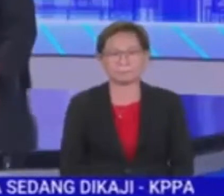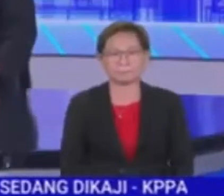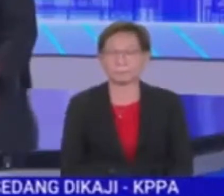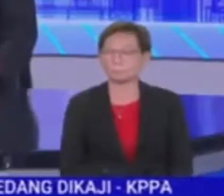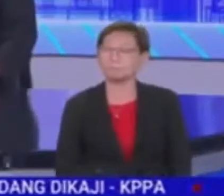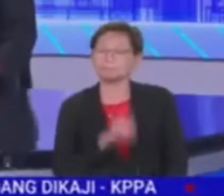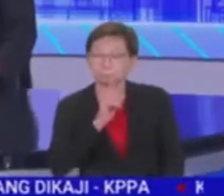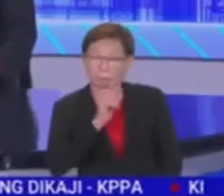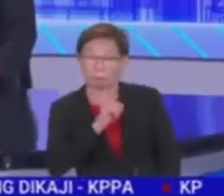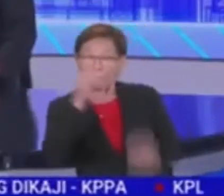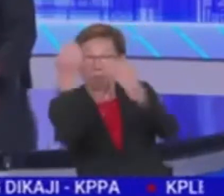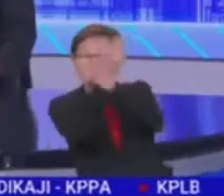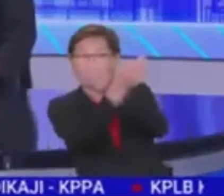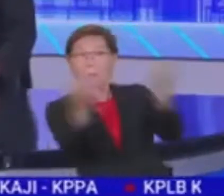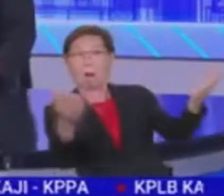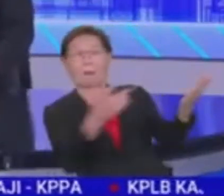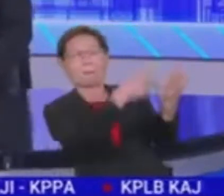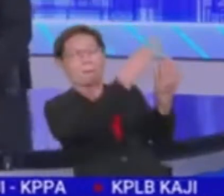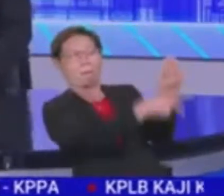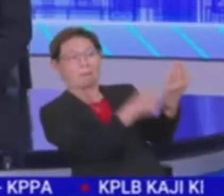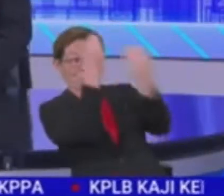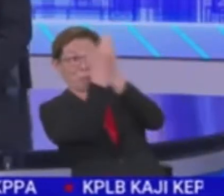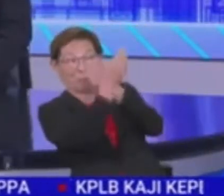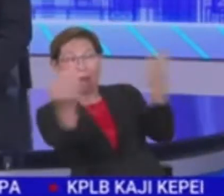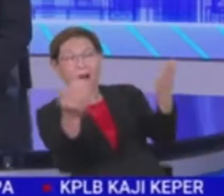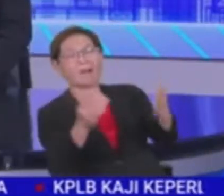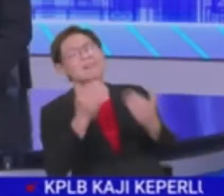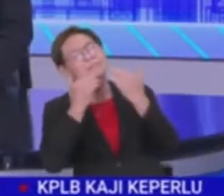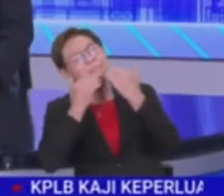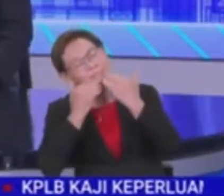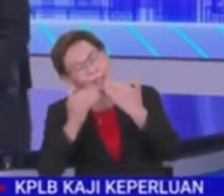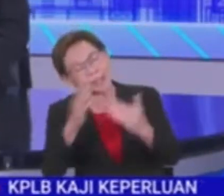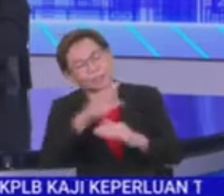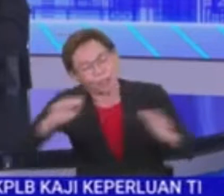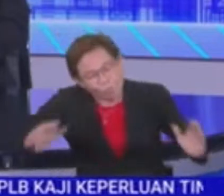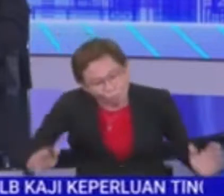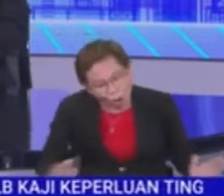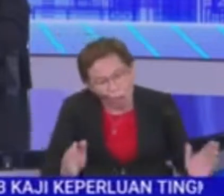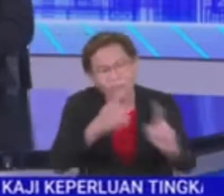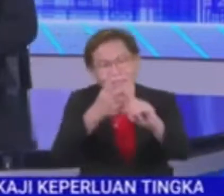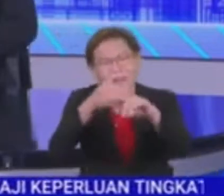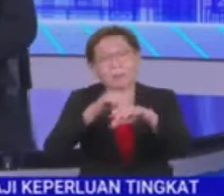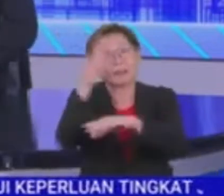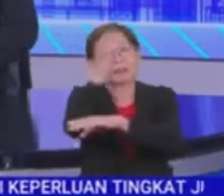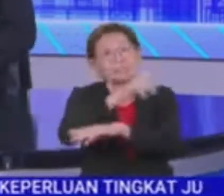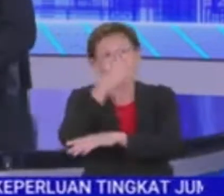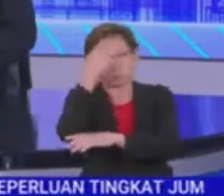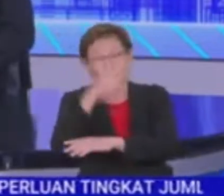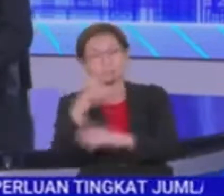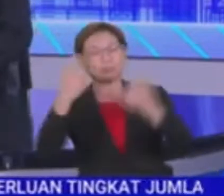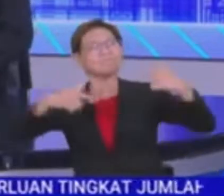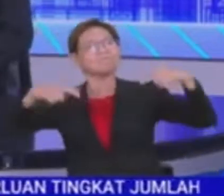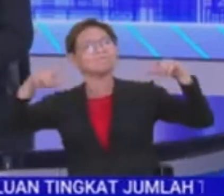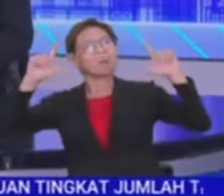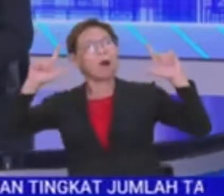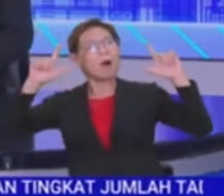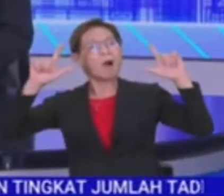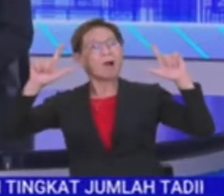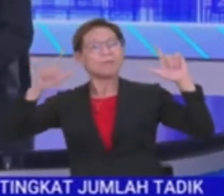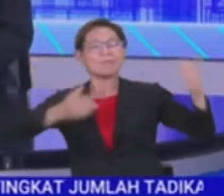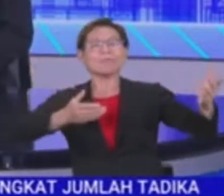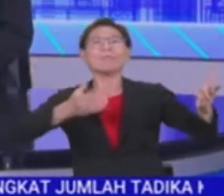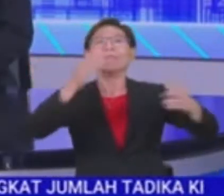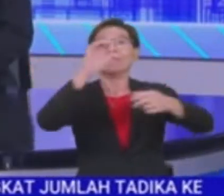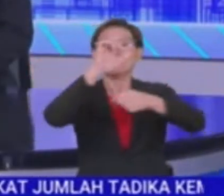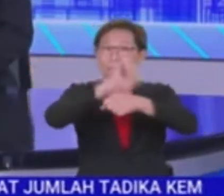Ya, apa yang pasti pengumuman inisiatif itu adalah penghargaan dan galakan daripada kerajaan dalam memartabatkan institusi